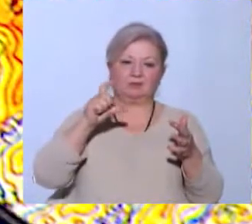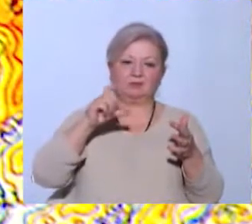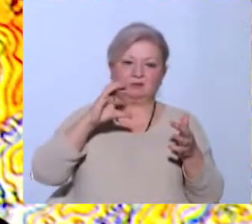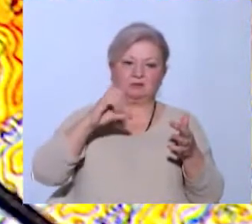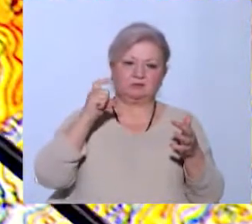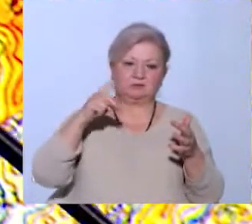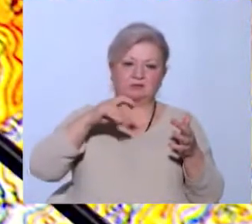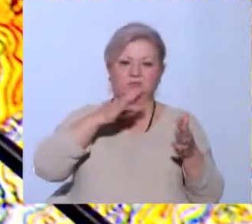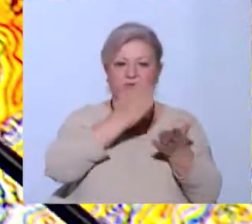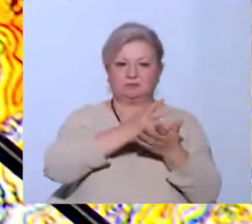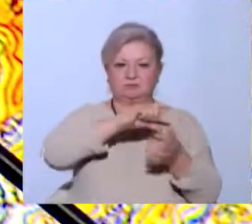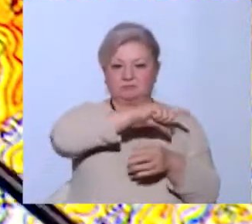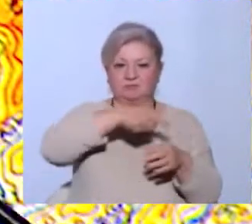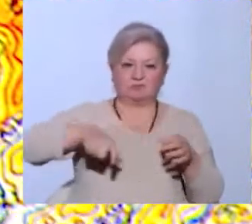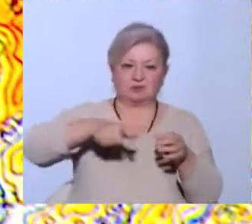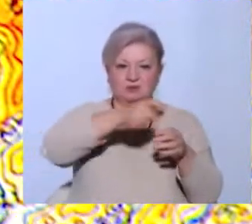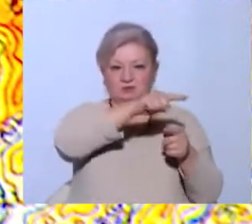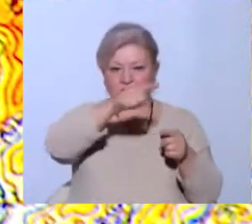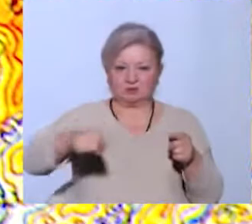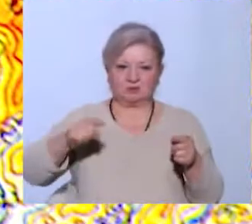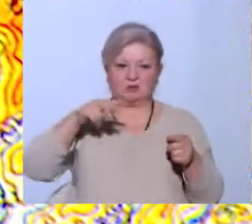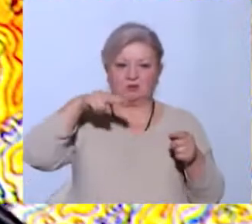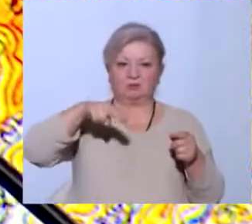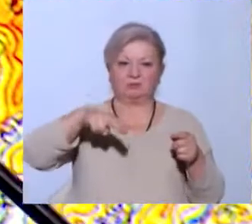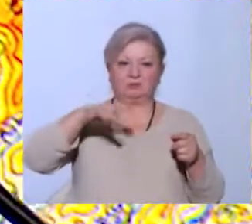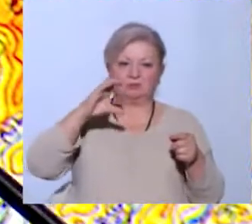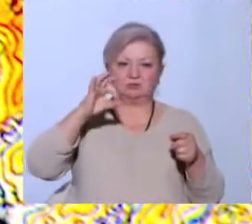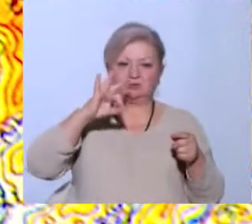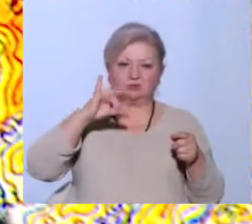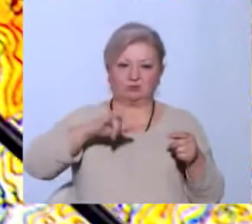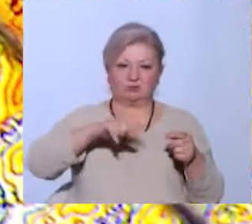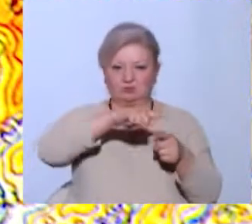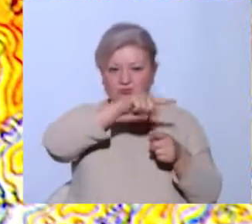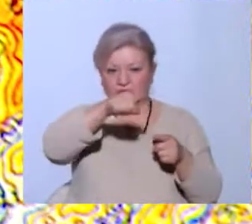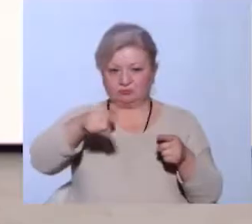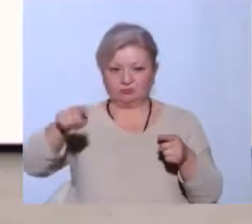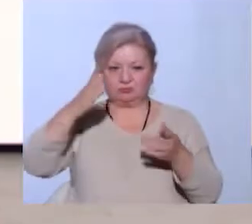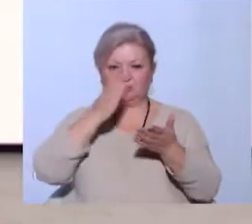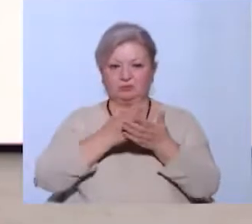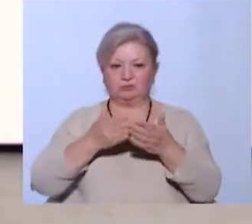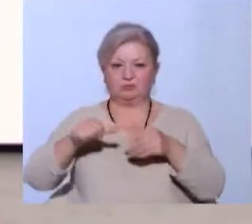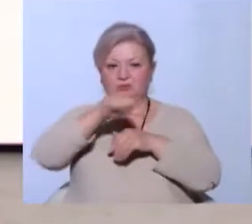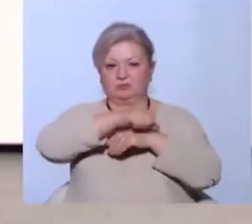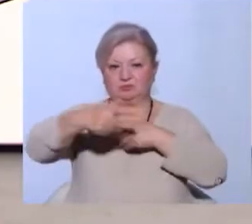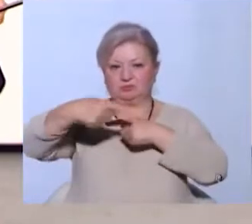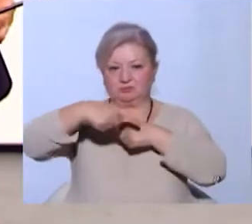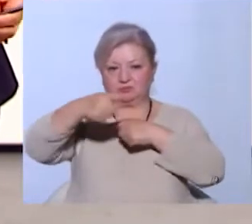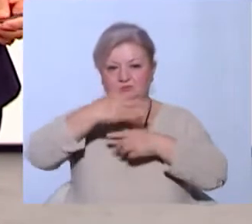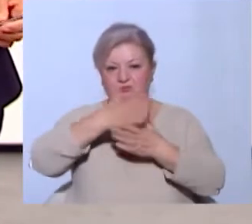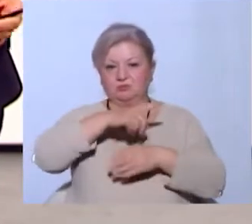მიუყვება მდინარე ფსოუს, რომელიც სათავეს იღებს მთა აღებსთასთან. Ამ მონაკვეთზე ესაზღვრება რუსეთის ფედერაციის